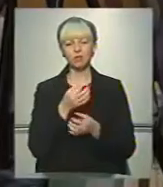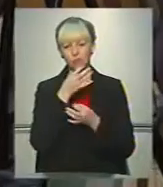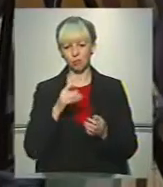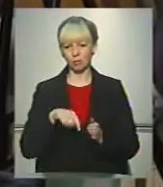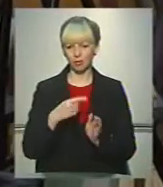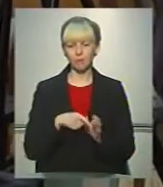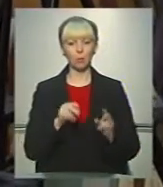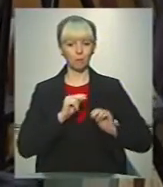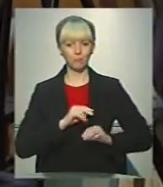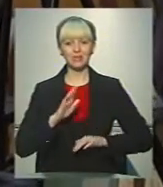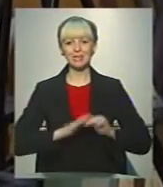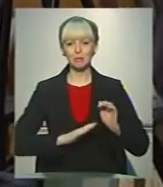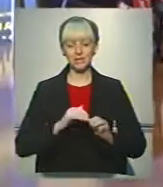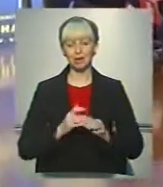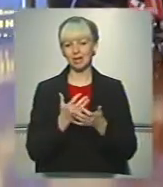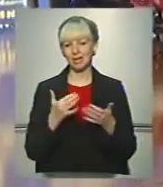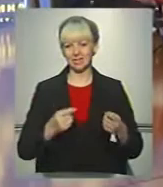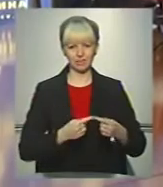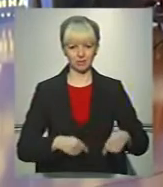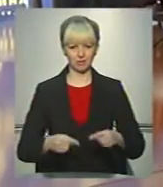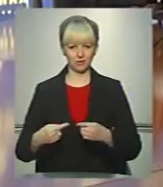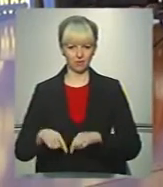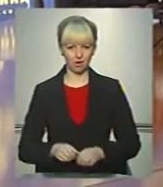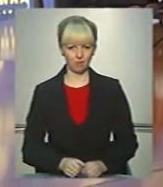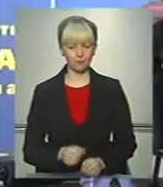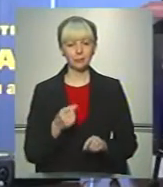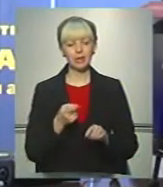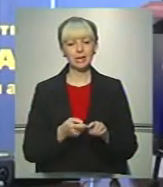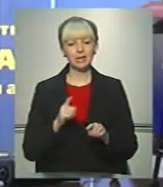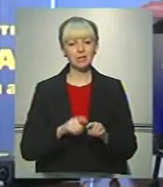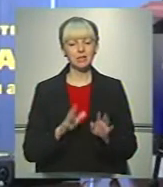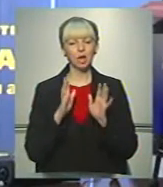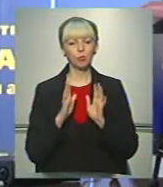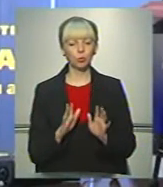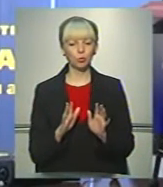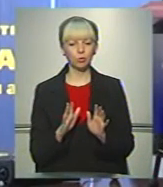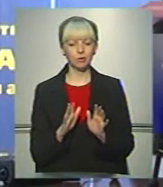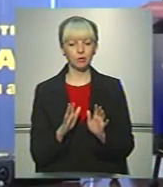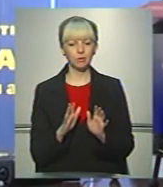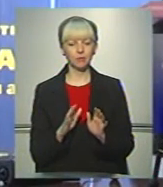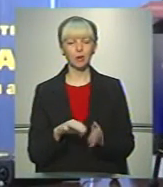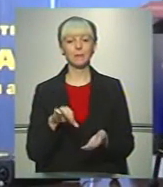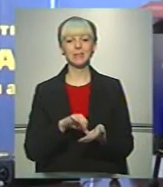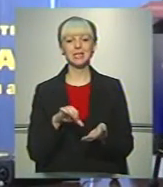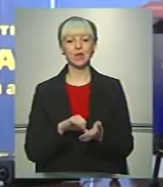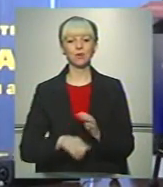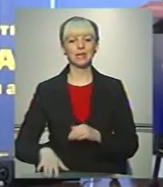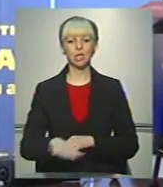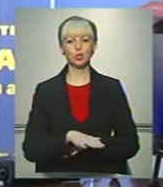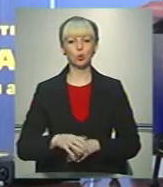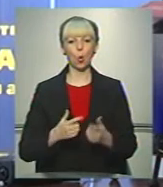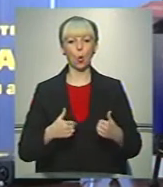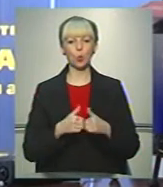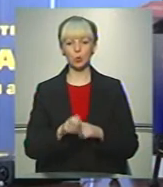адже тут працюватимуть спеціалісти різних сфер. Це будуть представники територіального